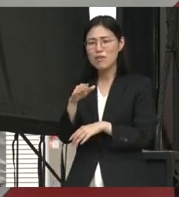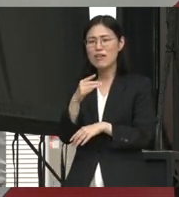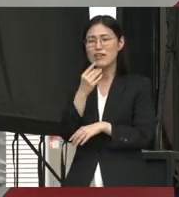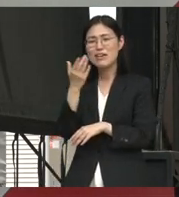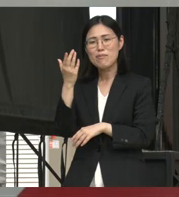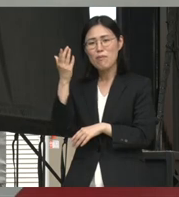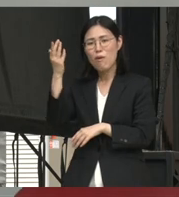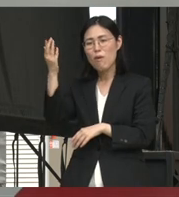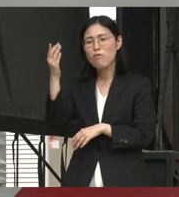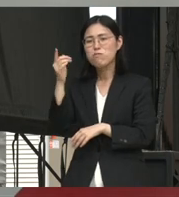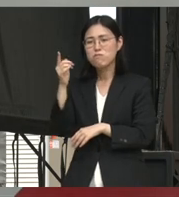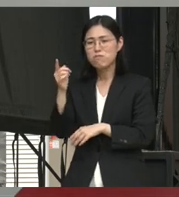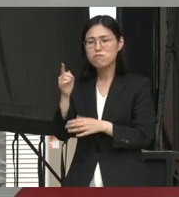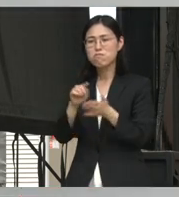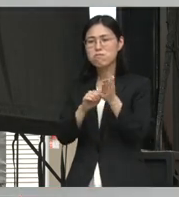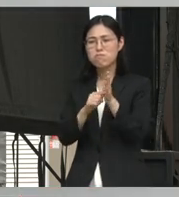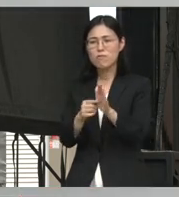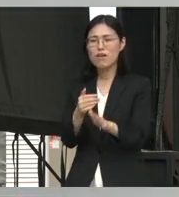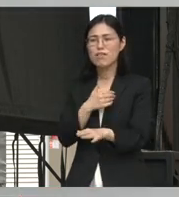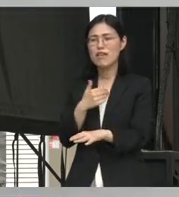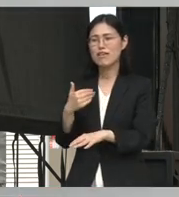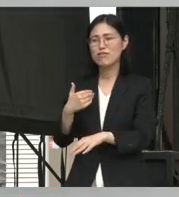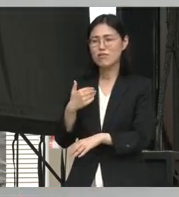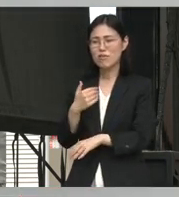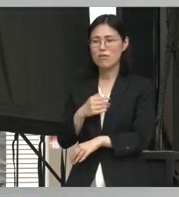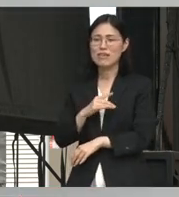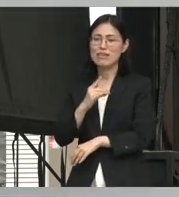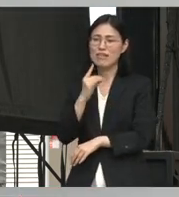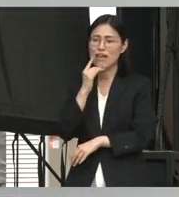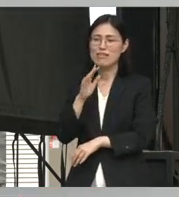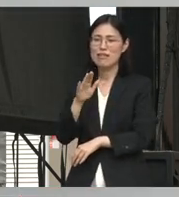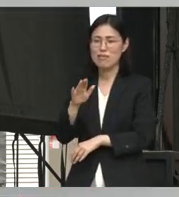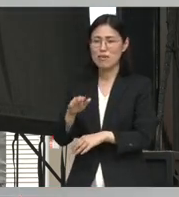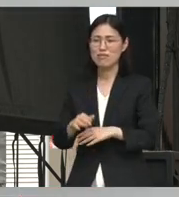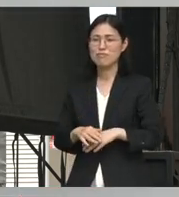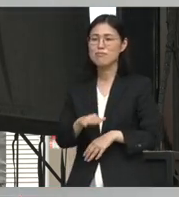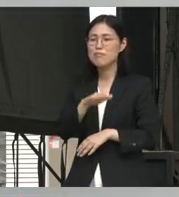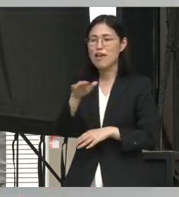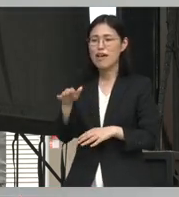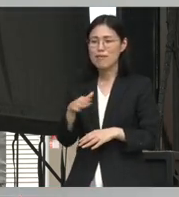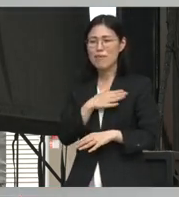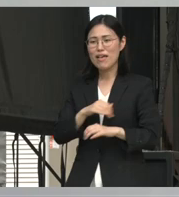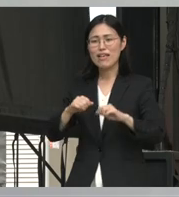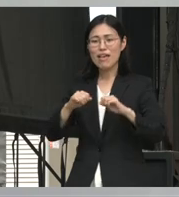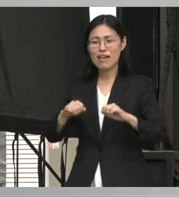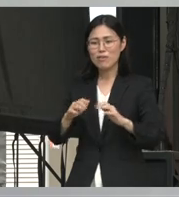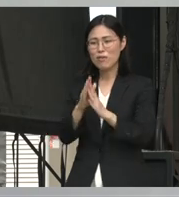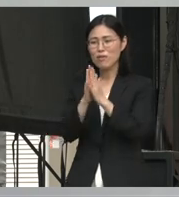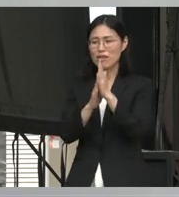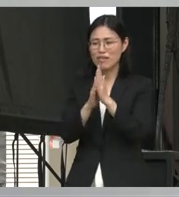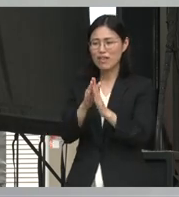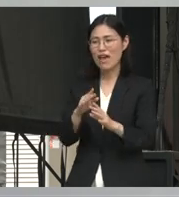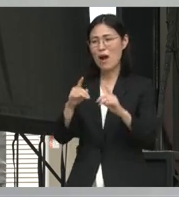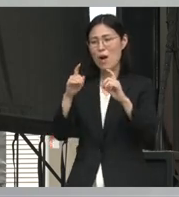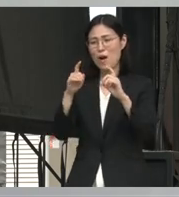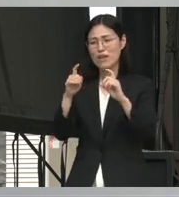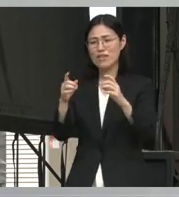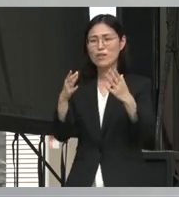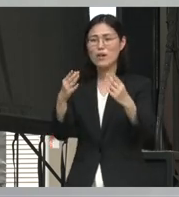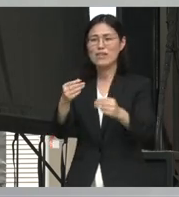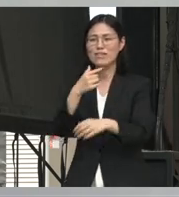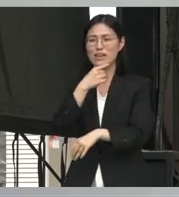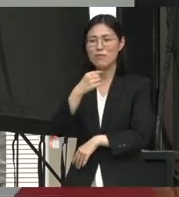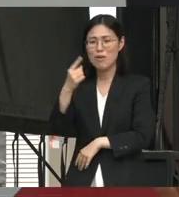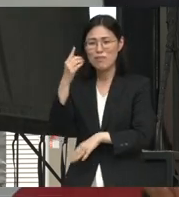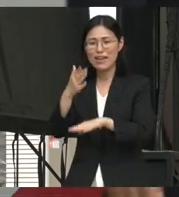考えております。結びに本日お集まりの皆様のご健勝を記念いたしまして、ご挨拶とさせていただきます。